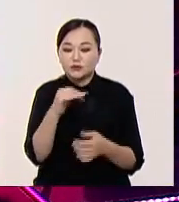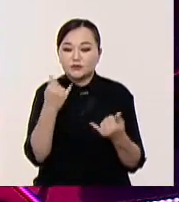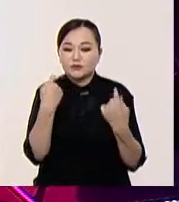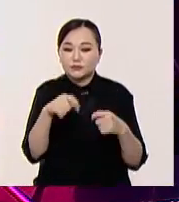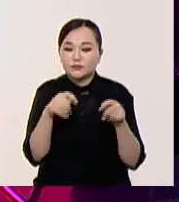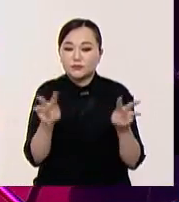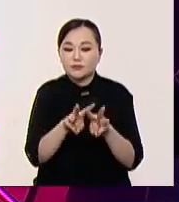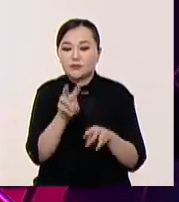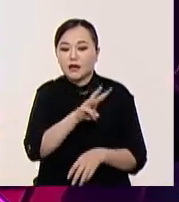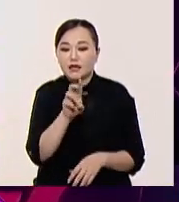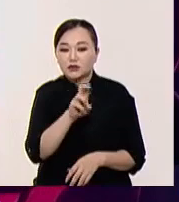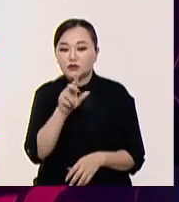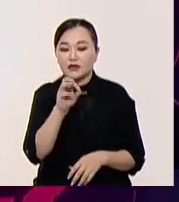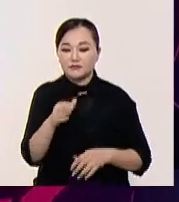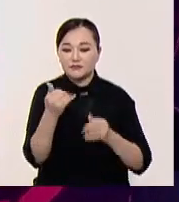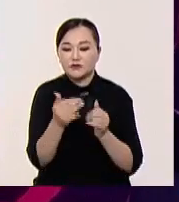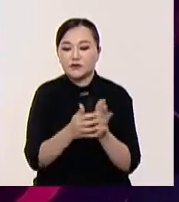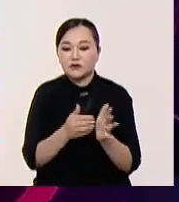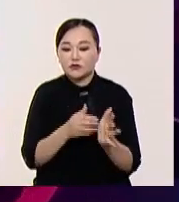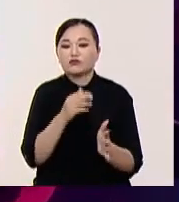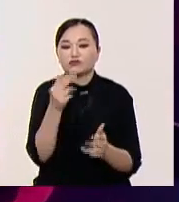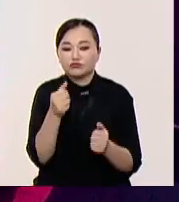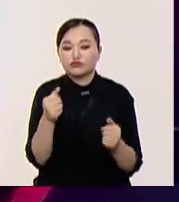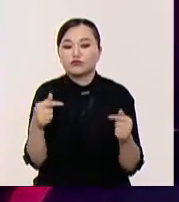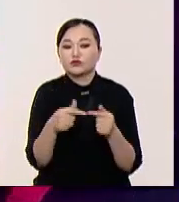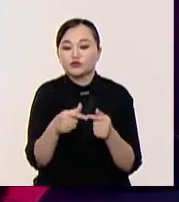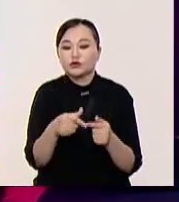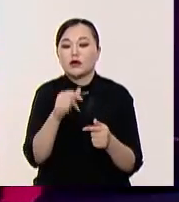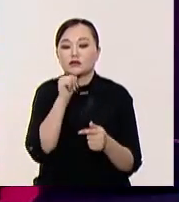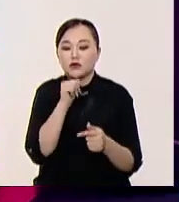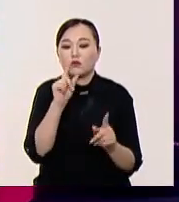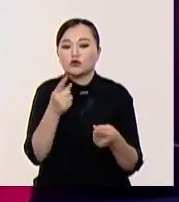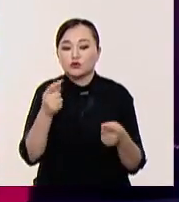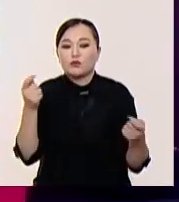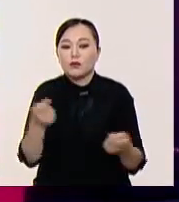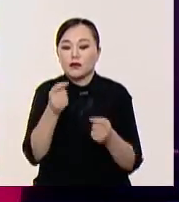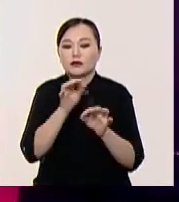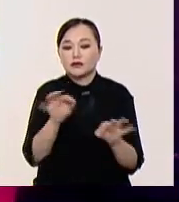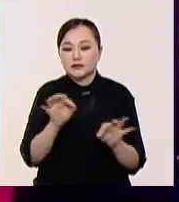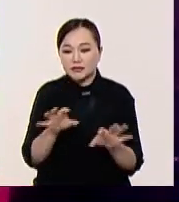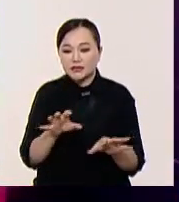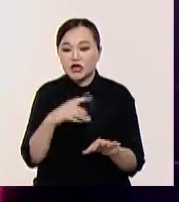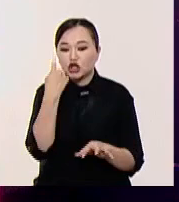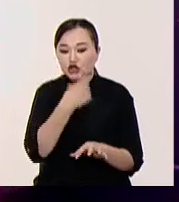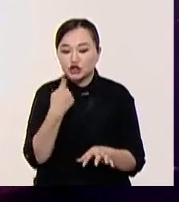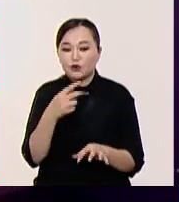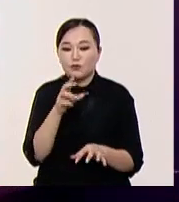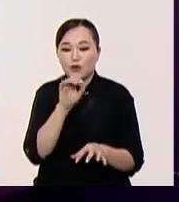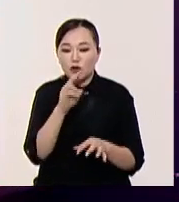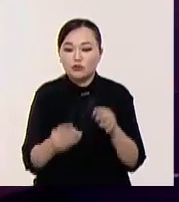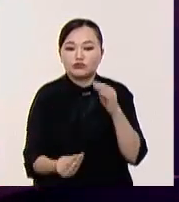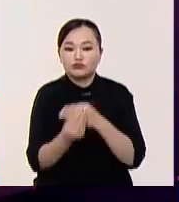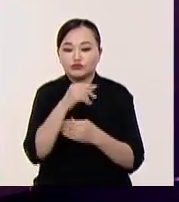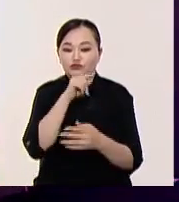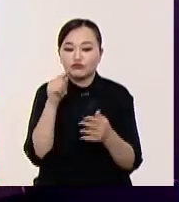министрі Бақыт Сұлтанов елде қант тапшылығын мойындап, құмшекердің не себеп тазайып кеткенін айтып берді. Жеке блогына қойылған